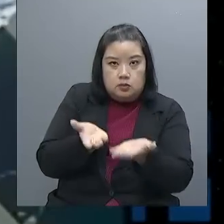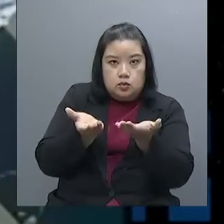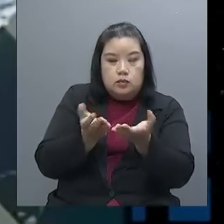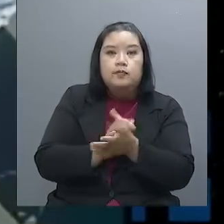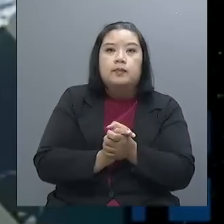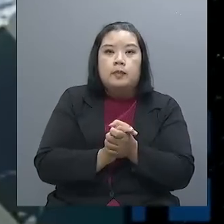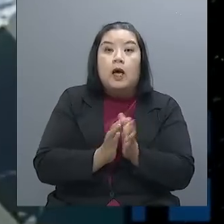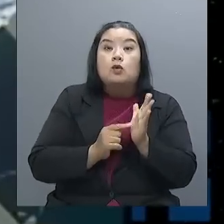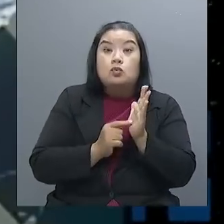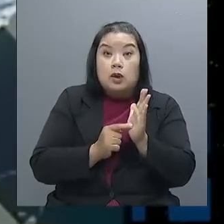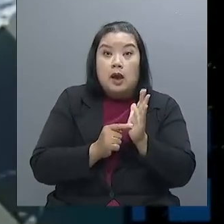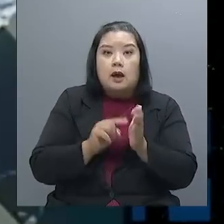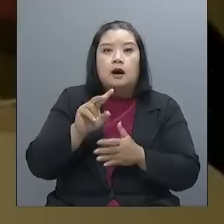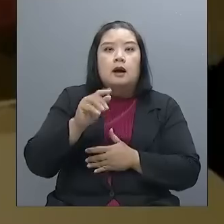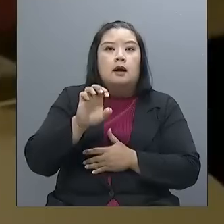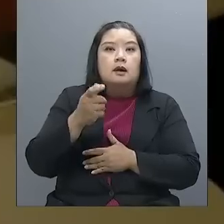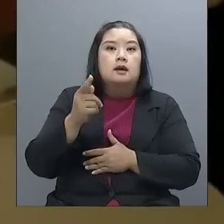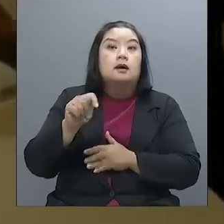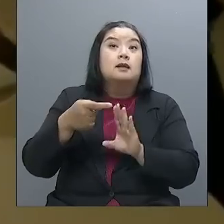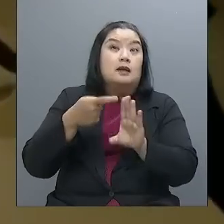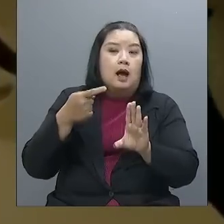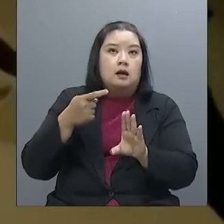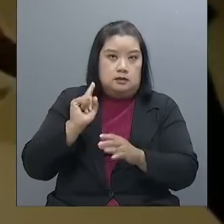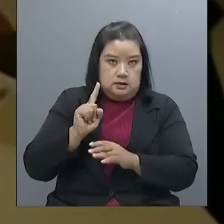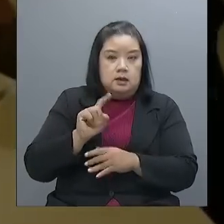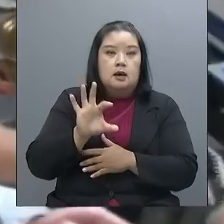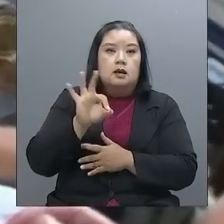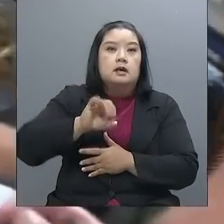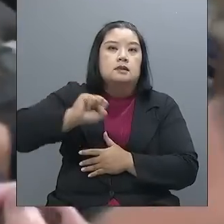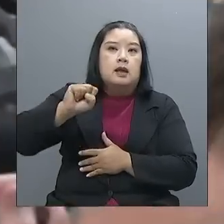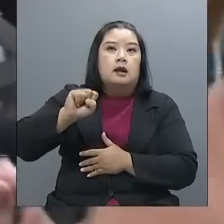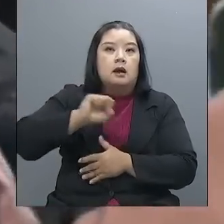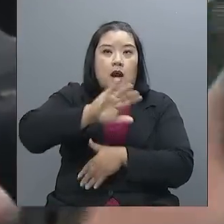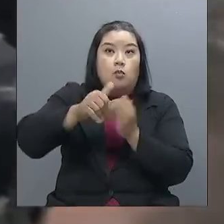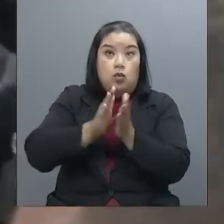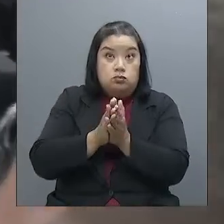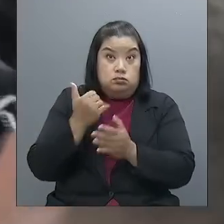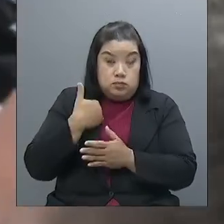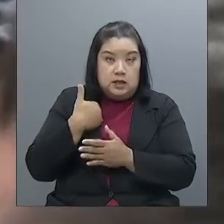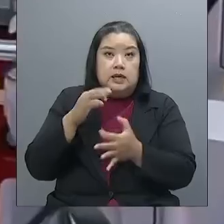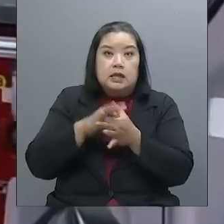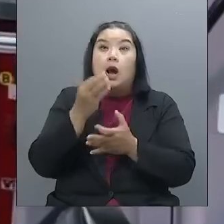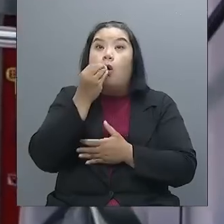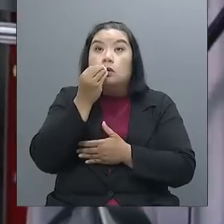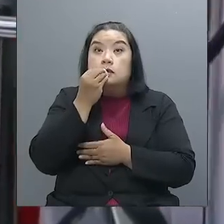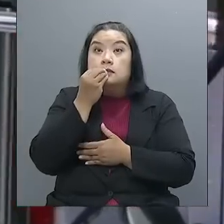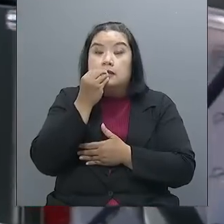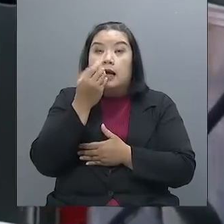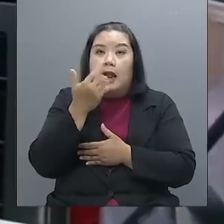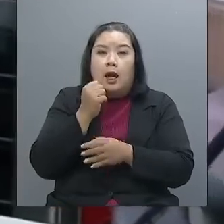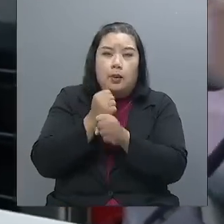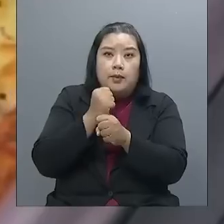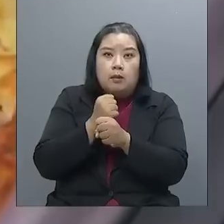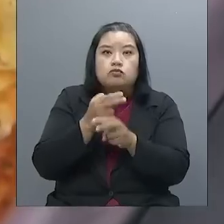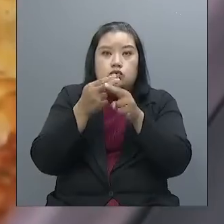ทีมคนไทยที่ก้าวสู่รอบ9ทีมสุดท้ายจาก300ทีมทั่วโลกนะคะในโครงการพัฒนาระบบผลิตอาหารอัตโนมัติและครบวงจรสำหรับนักบินอว